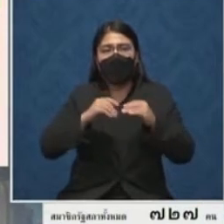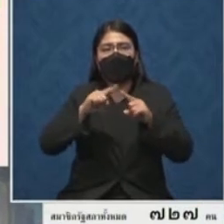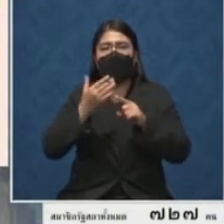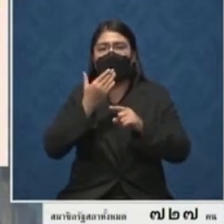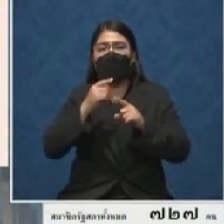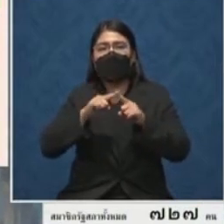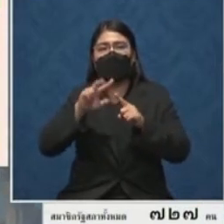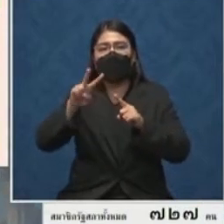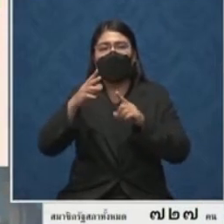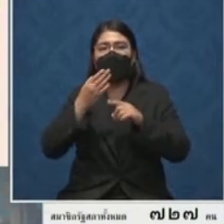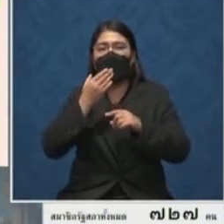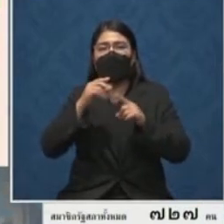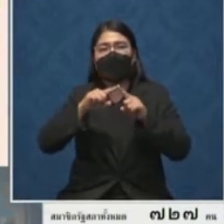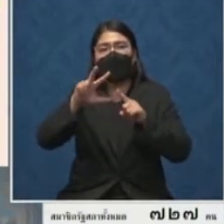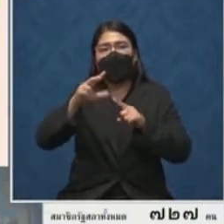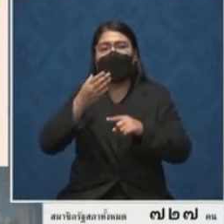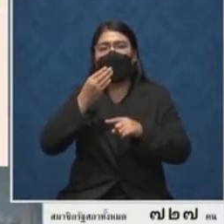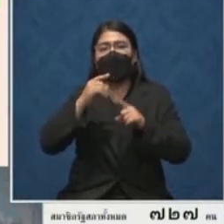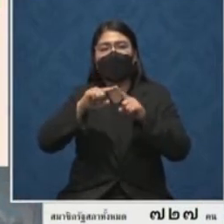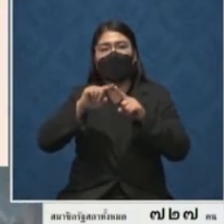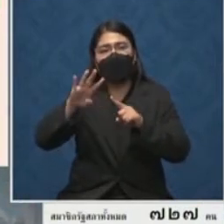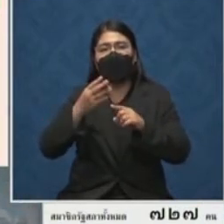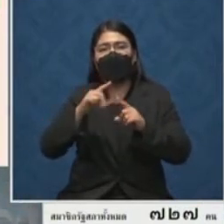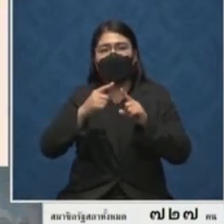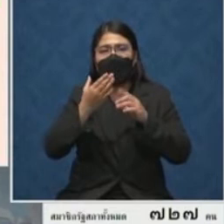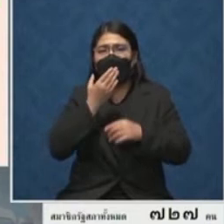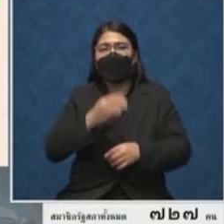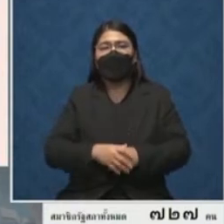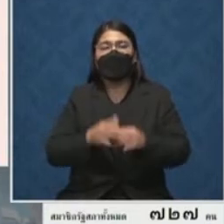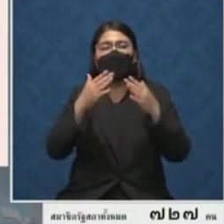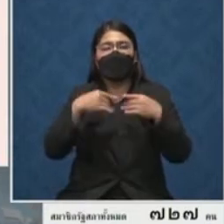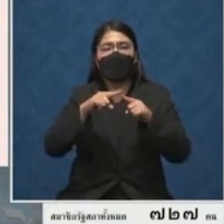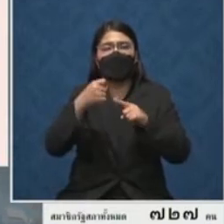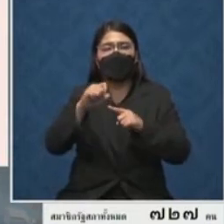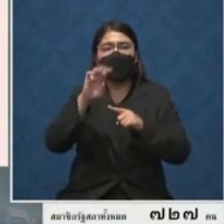ครับ 14นางสาวกวินนาถตาคี